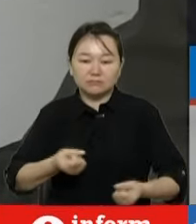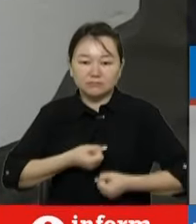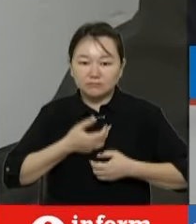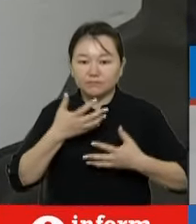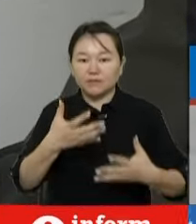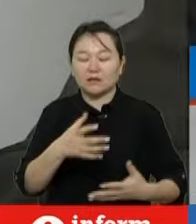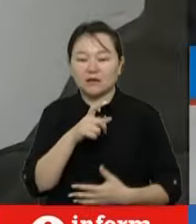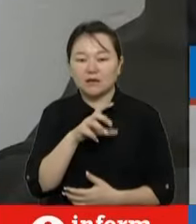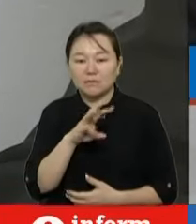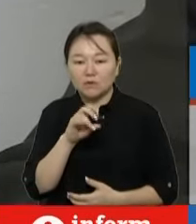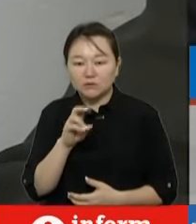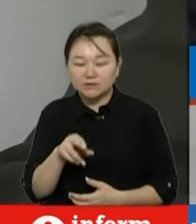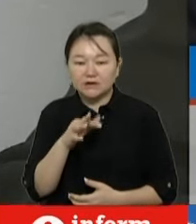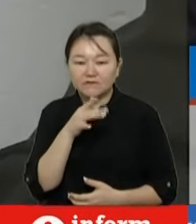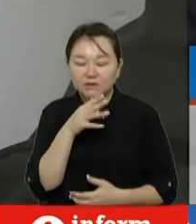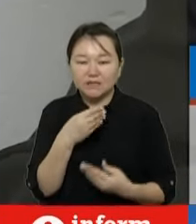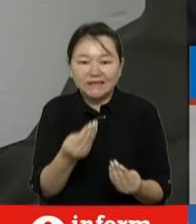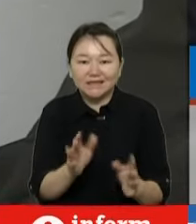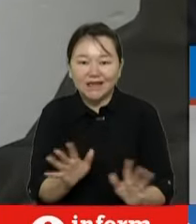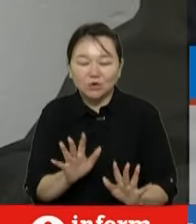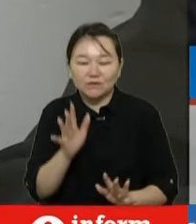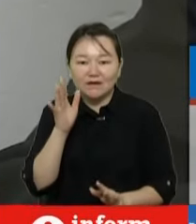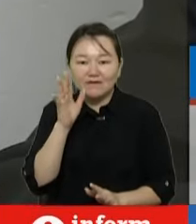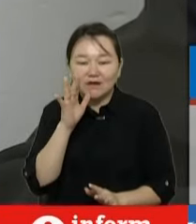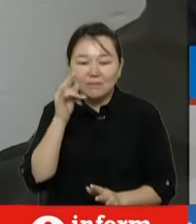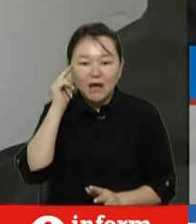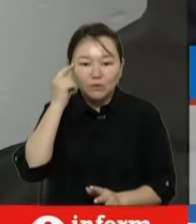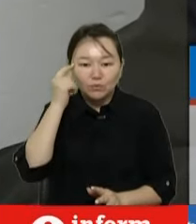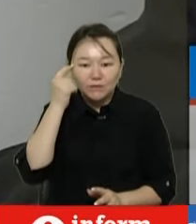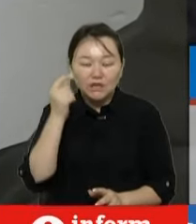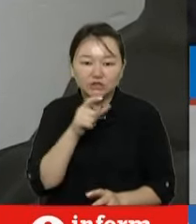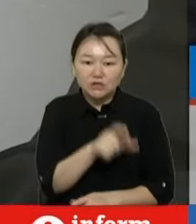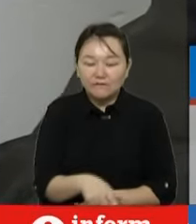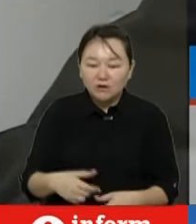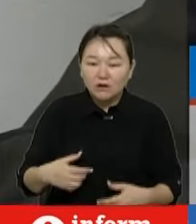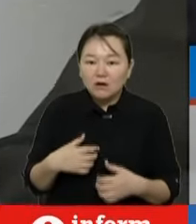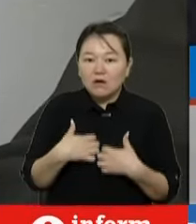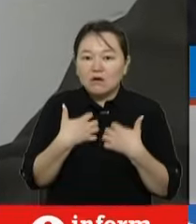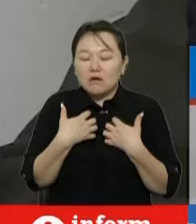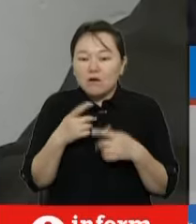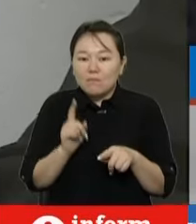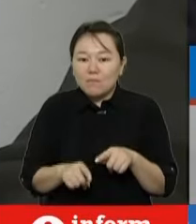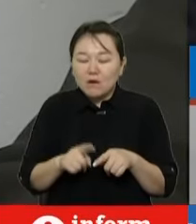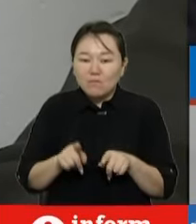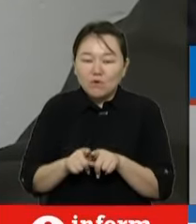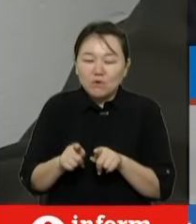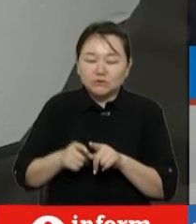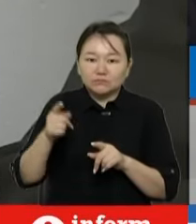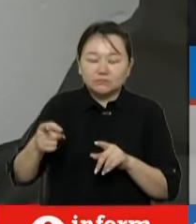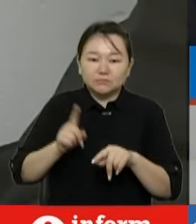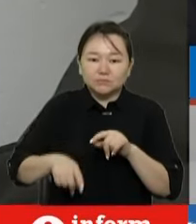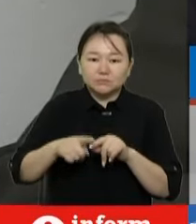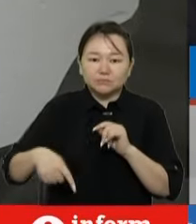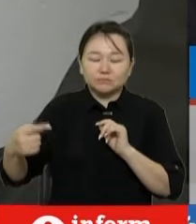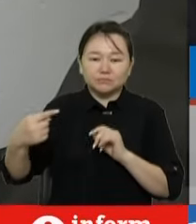не дают времени подумать. Когда человек на панике или его так подгоняют очень быстро,